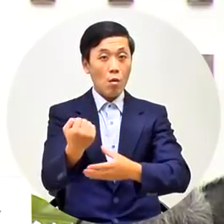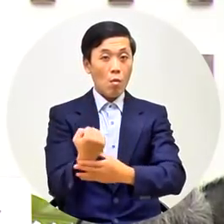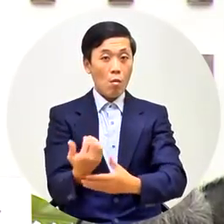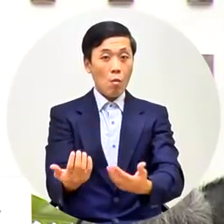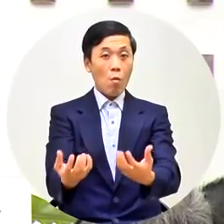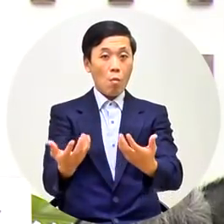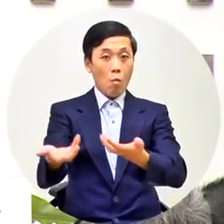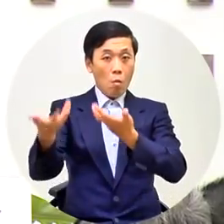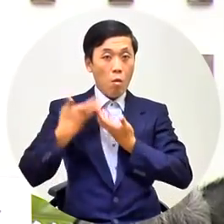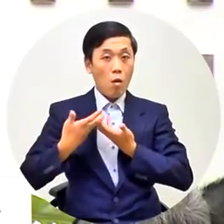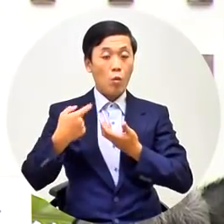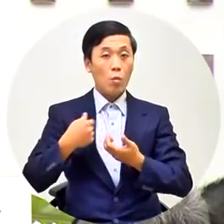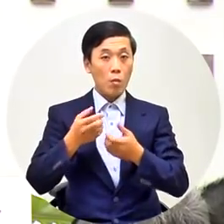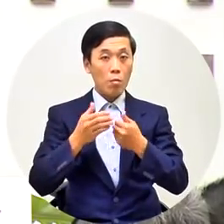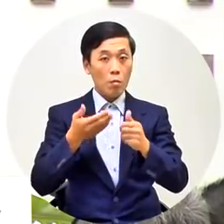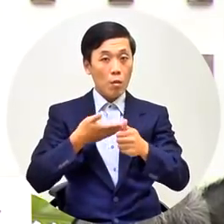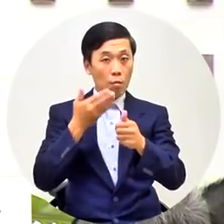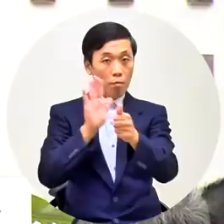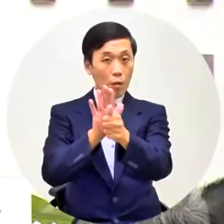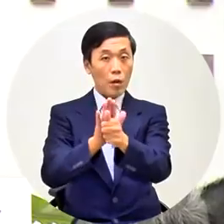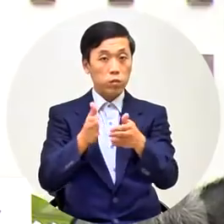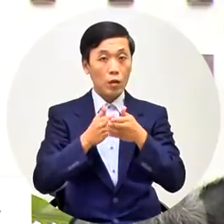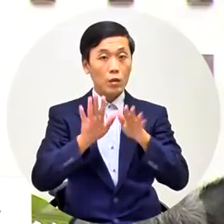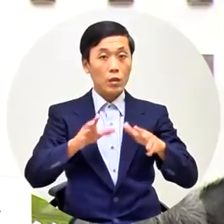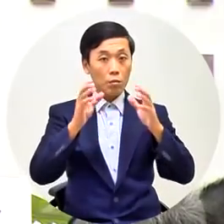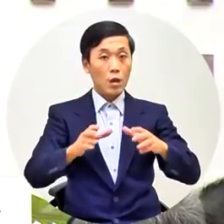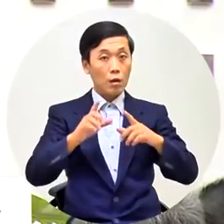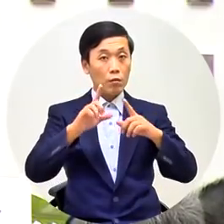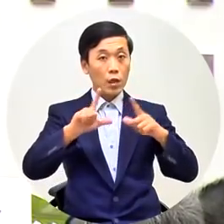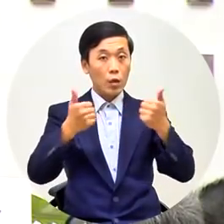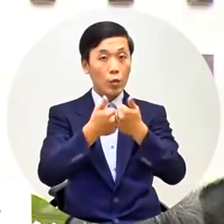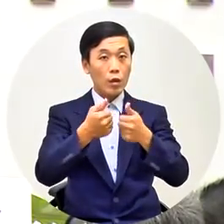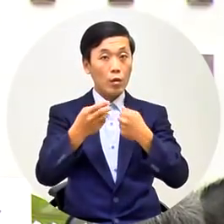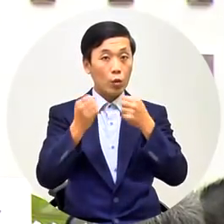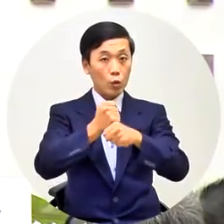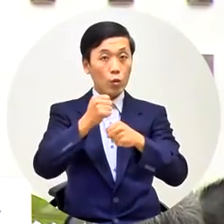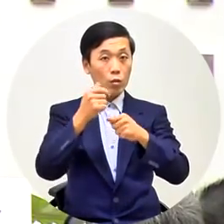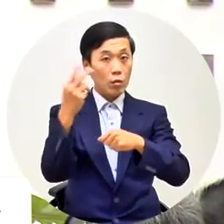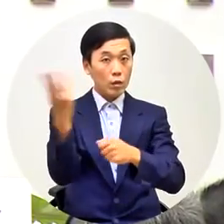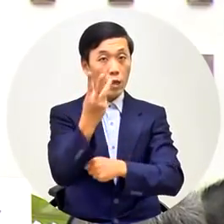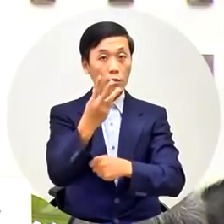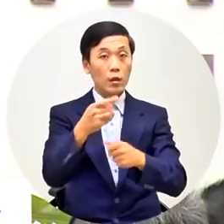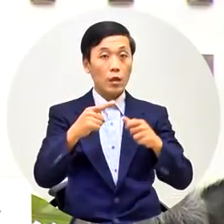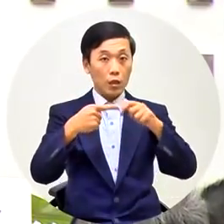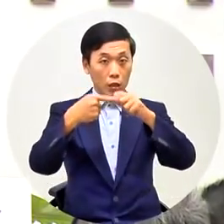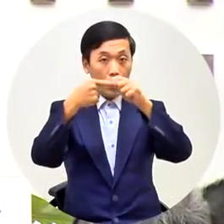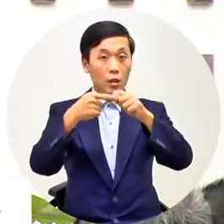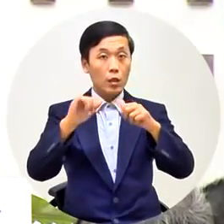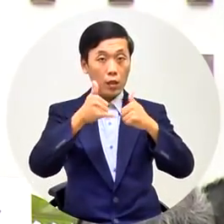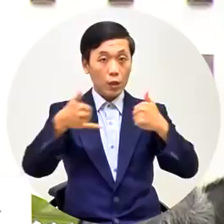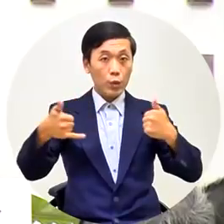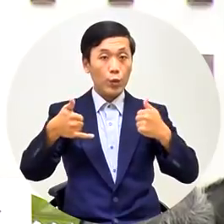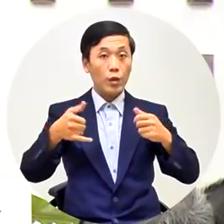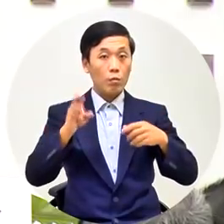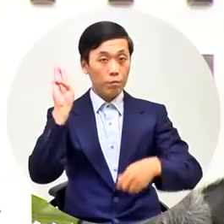要的工作，包括选举第三届议员宣誓就职典礼、办理第三届